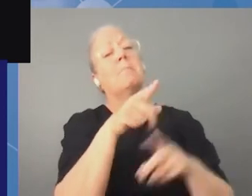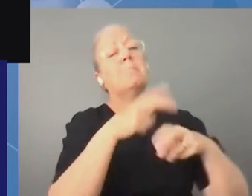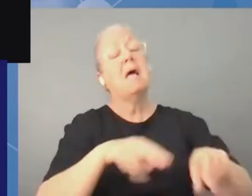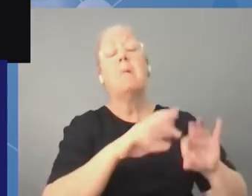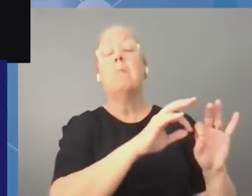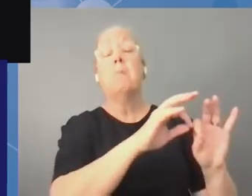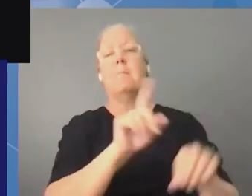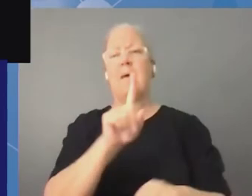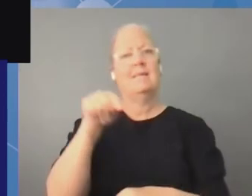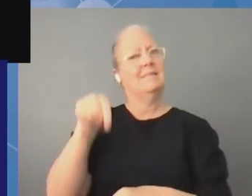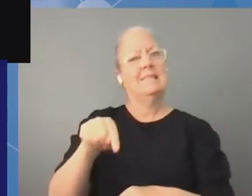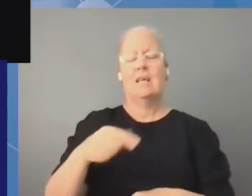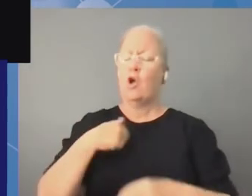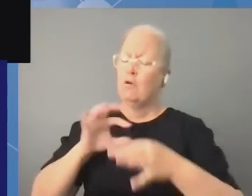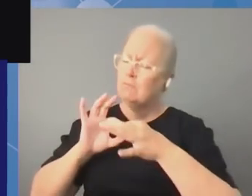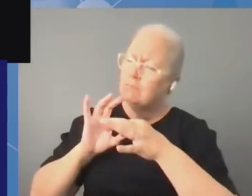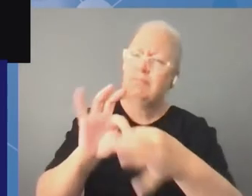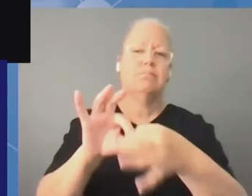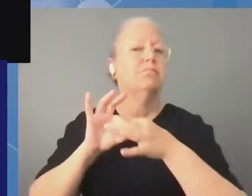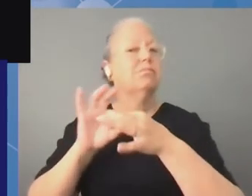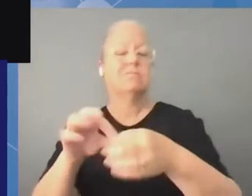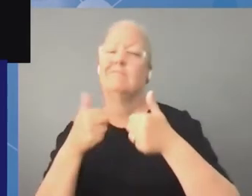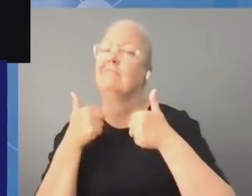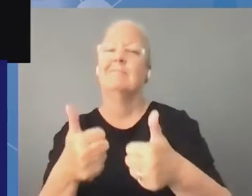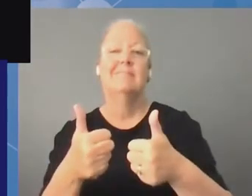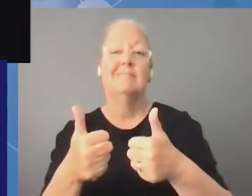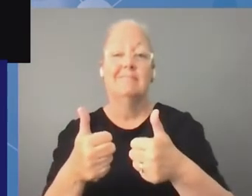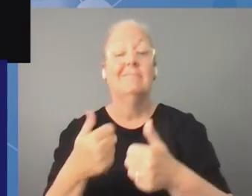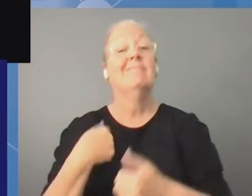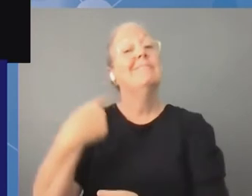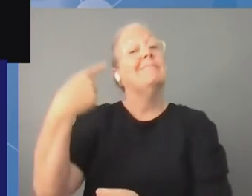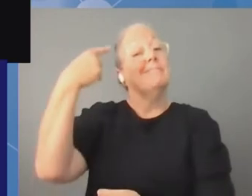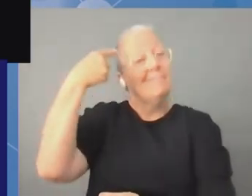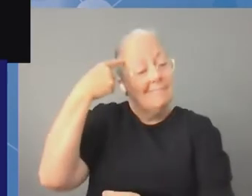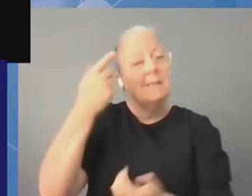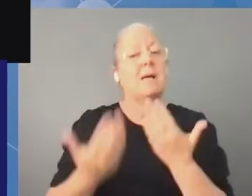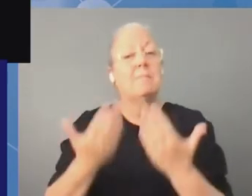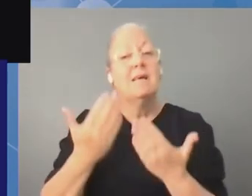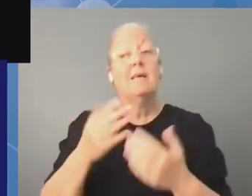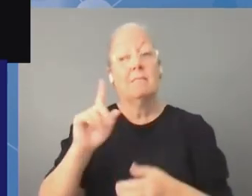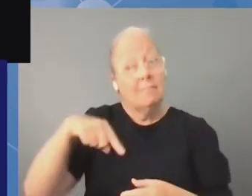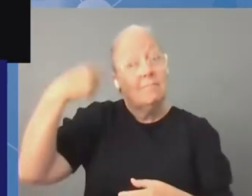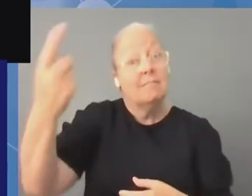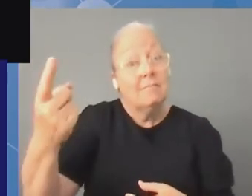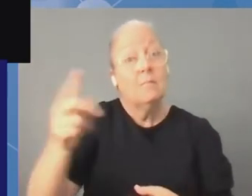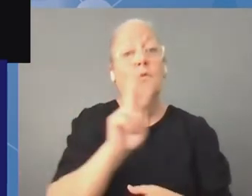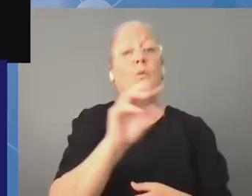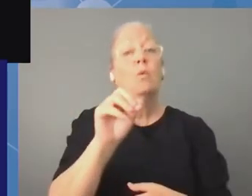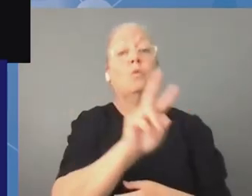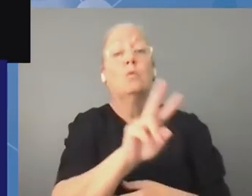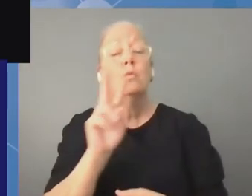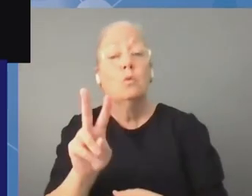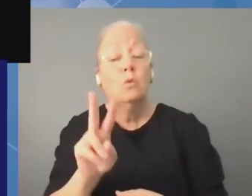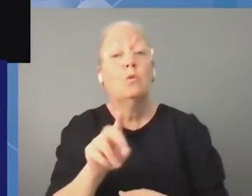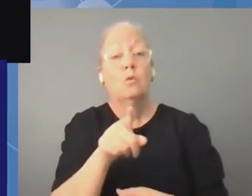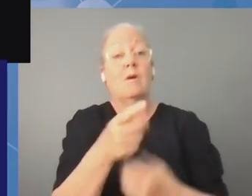的时间的吧，非常短暂的，但是非常有收获。我们认为这个会议是非常成功